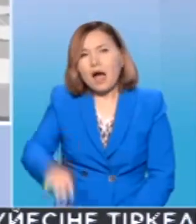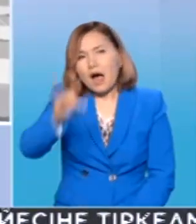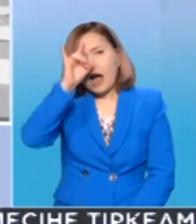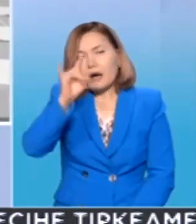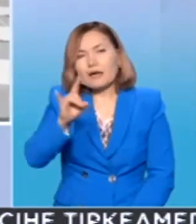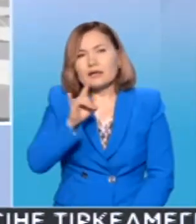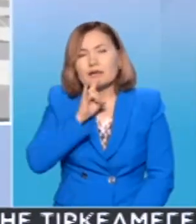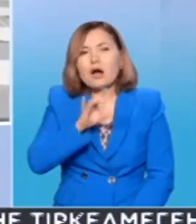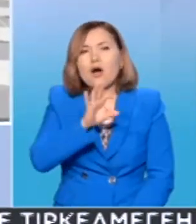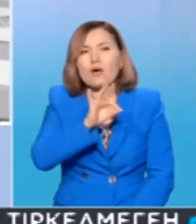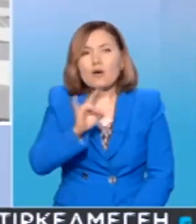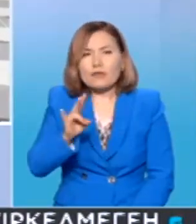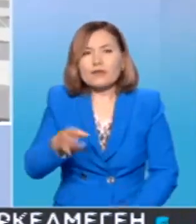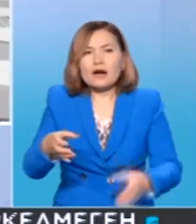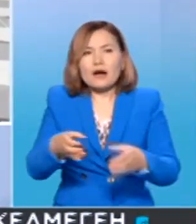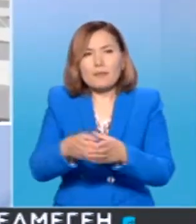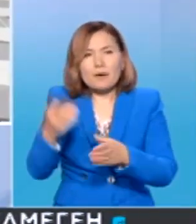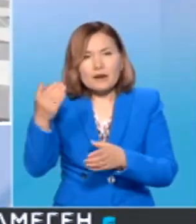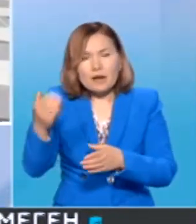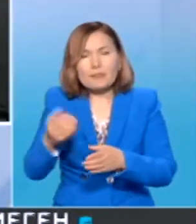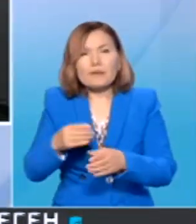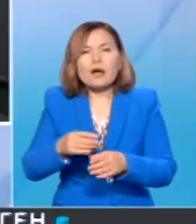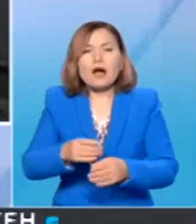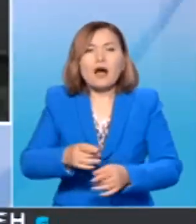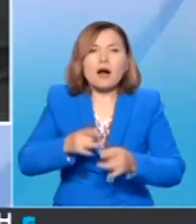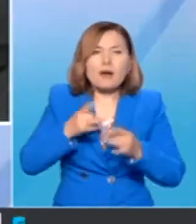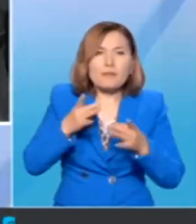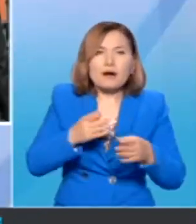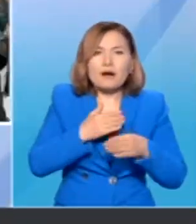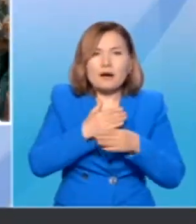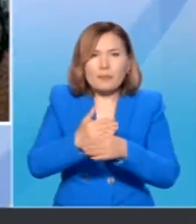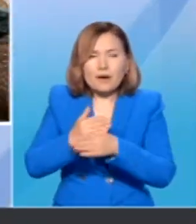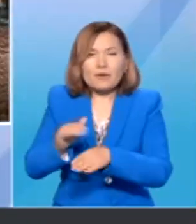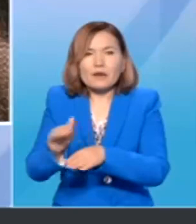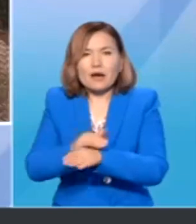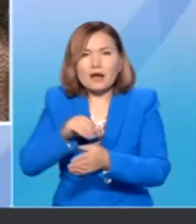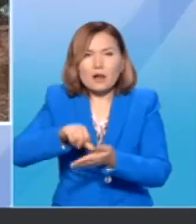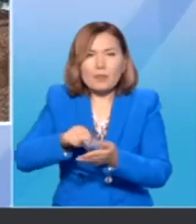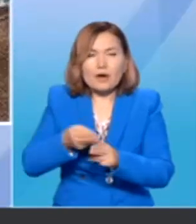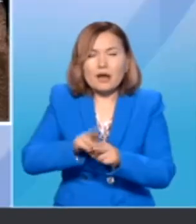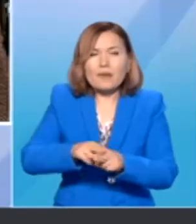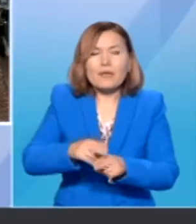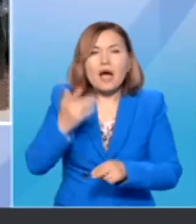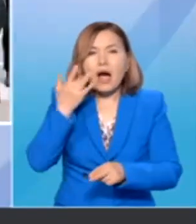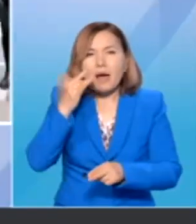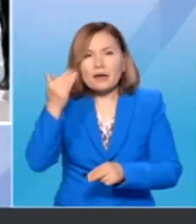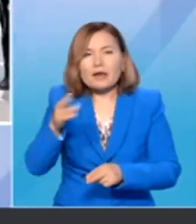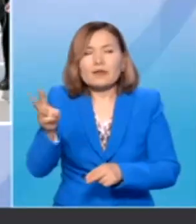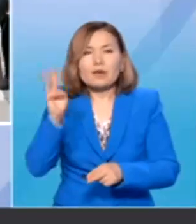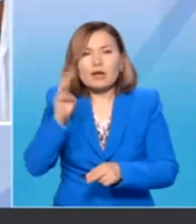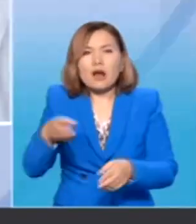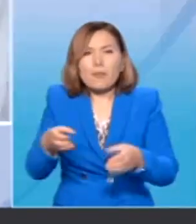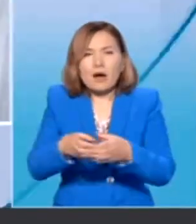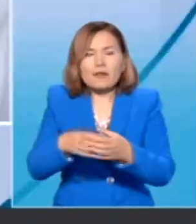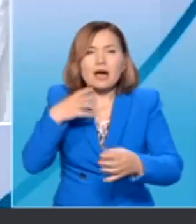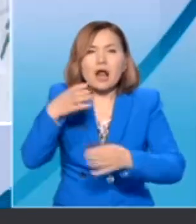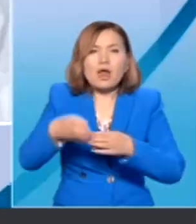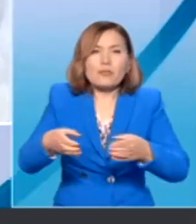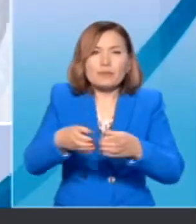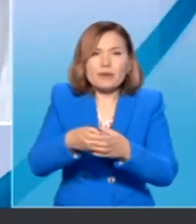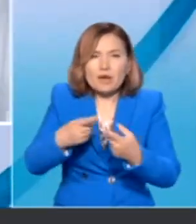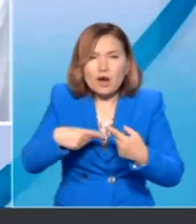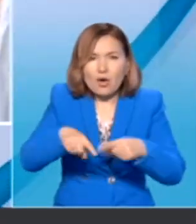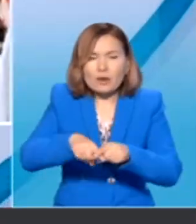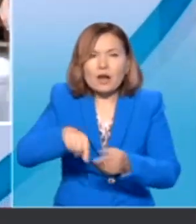Қазақстан Біріккен ұлттар ұйымы штаб пәтерінде дәстүрлі қайырымдылық жәрмеңкесіне қатысты. Бұл Нью-Йорктегі дипломатиялық корпус пен